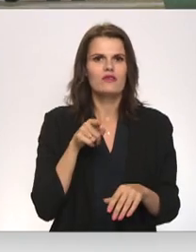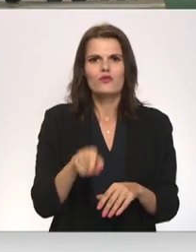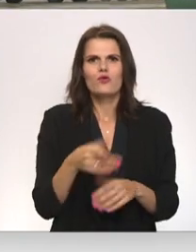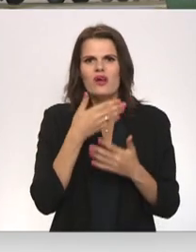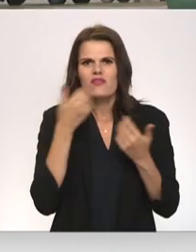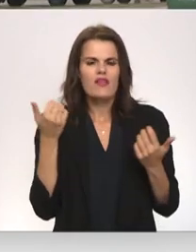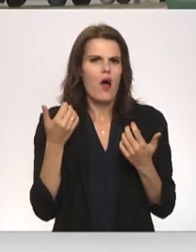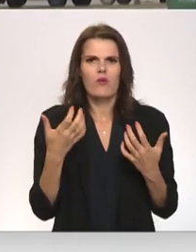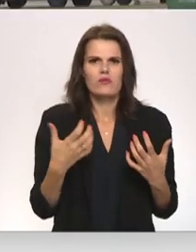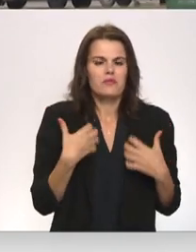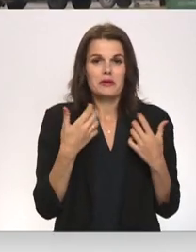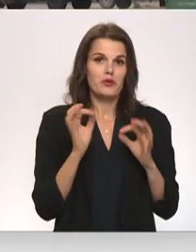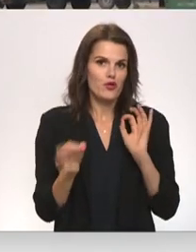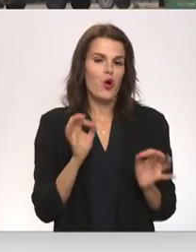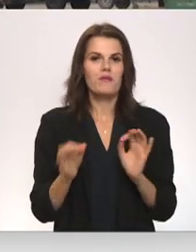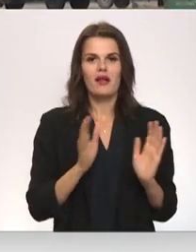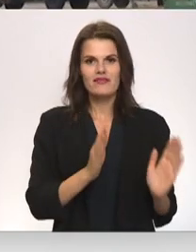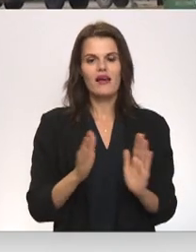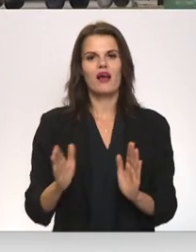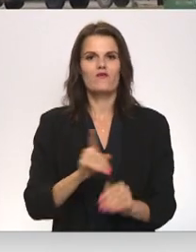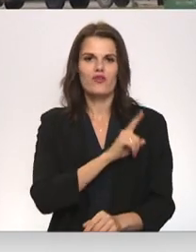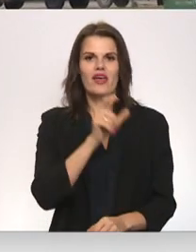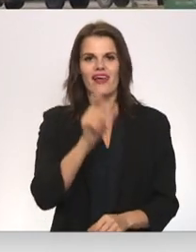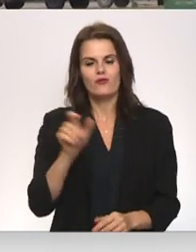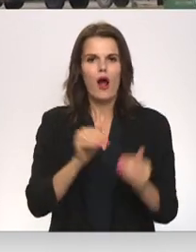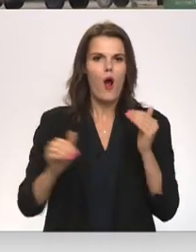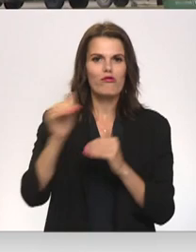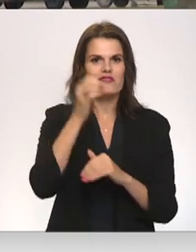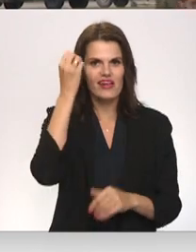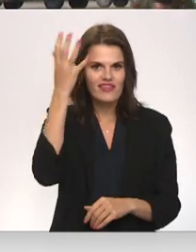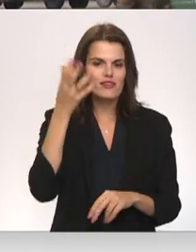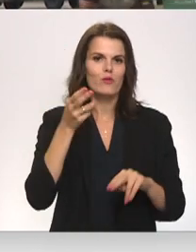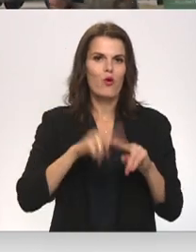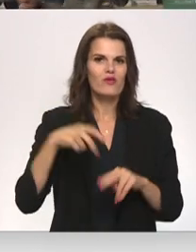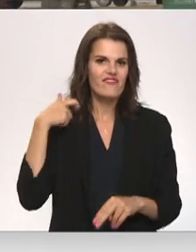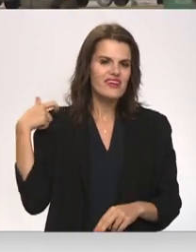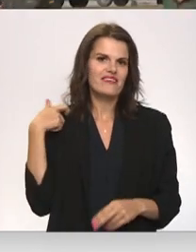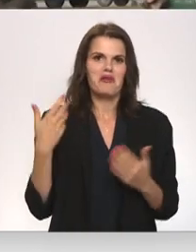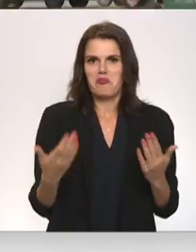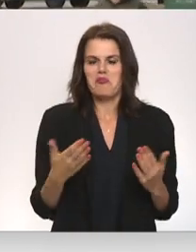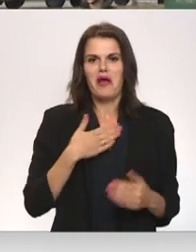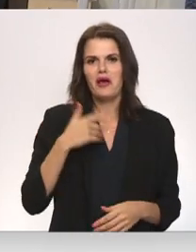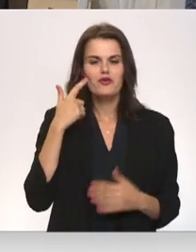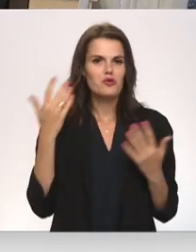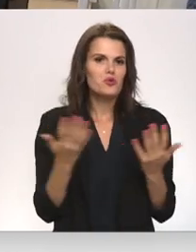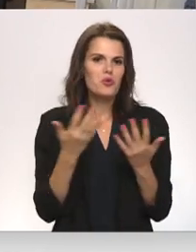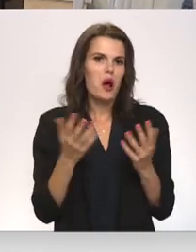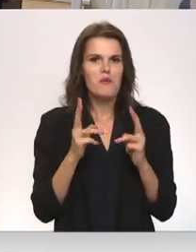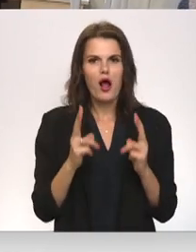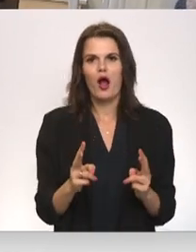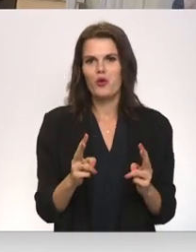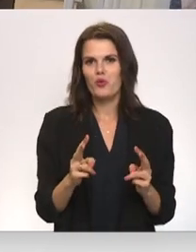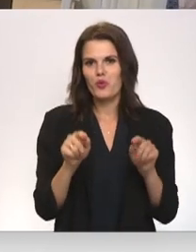vai dzīvnieki, ja? Tie ir normāli sagatavoti instruktori ar augstākajām izglītībām un virsnieku. Tāpēc es domāju, ka šī